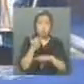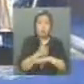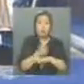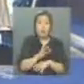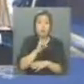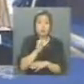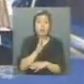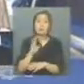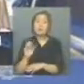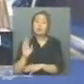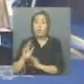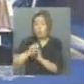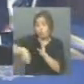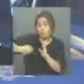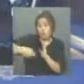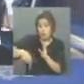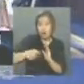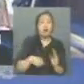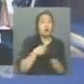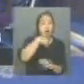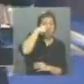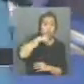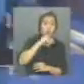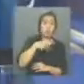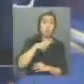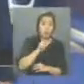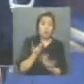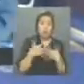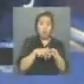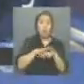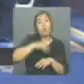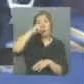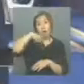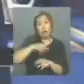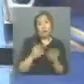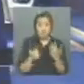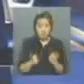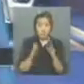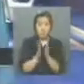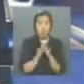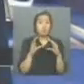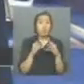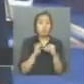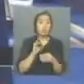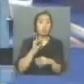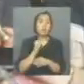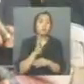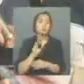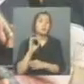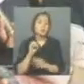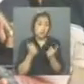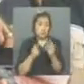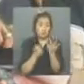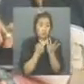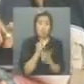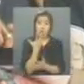าและนายบัณฑิตโสธิพลาริศประธานร่วมฝ่ายไทยได้ร่วมกันประชุม JBC ครั้งที่5ที่กรุงเทพมหานครเมื่อช่วงเช้า